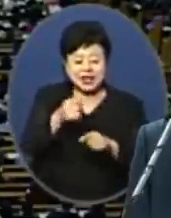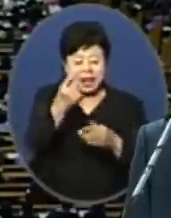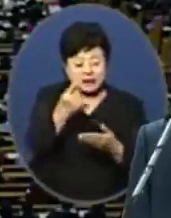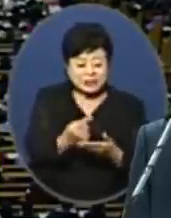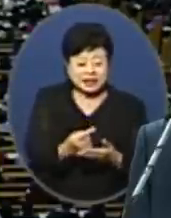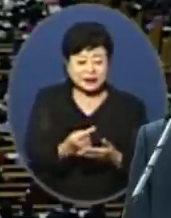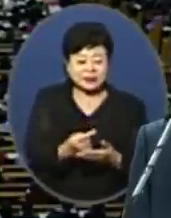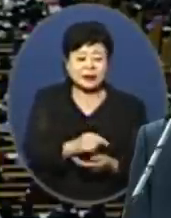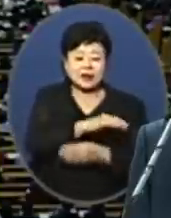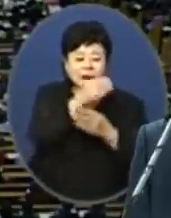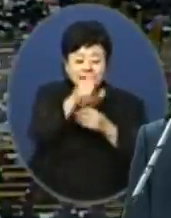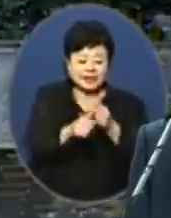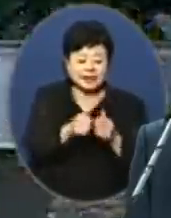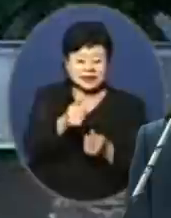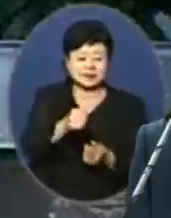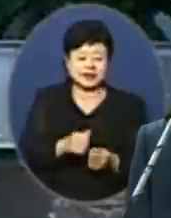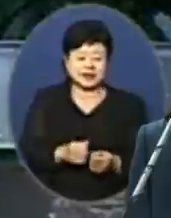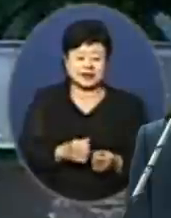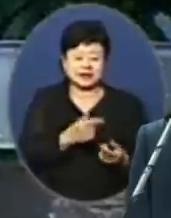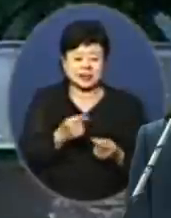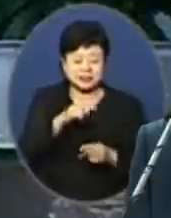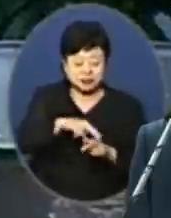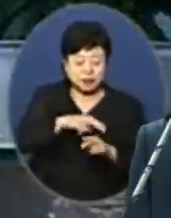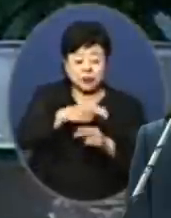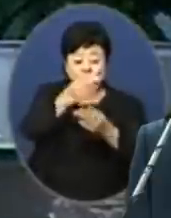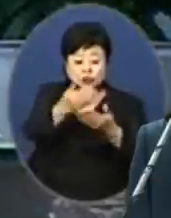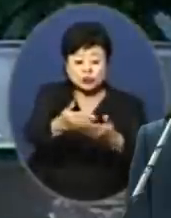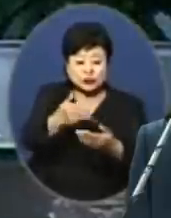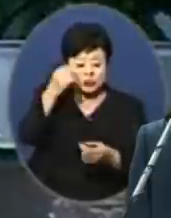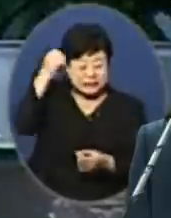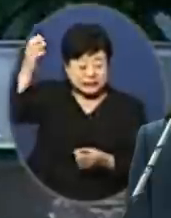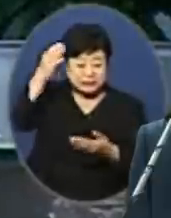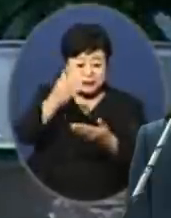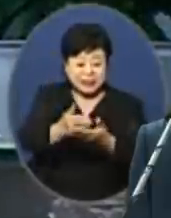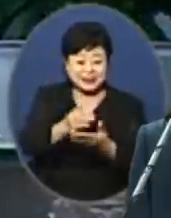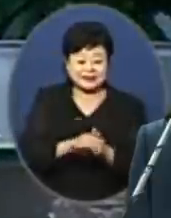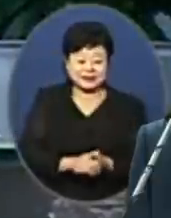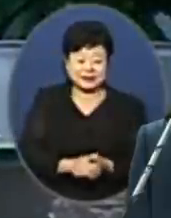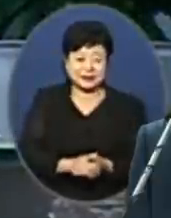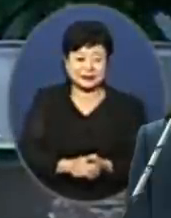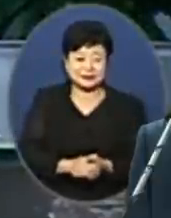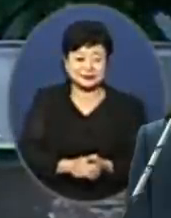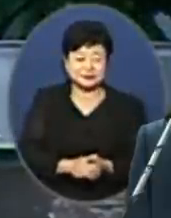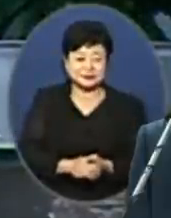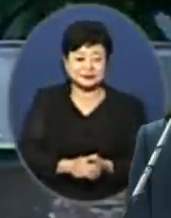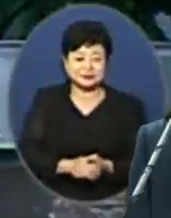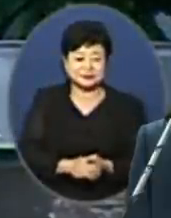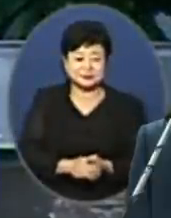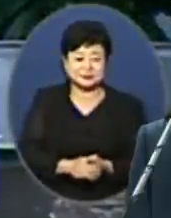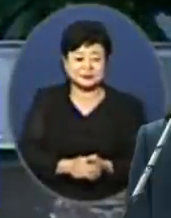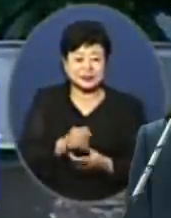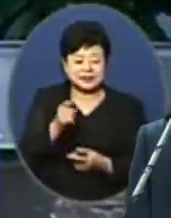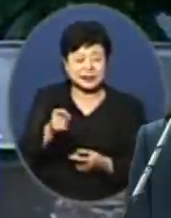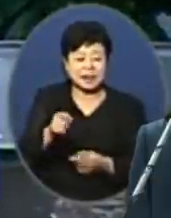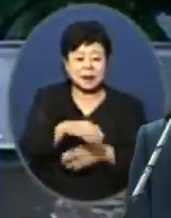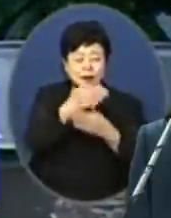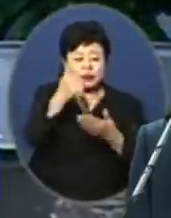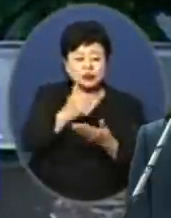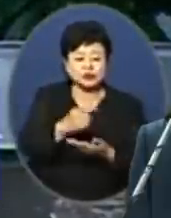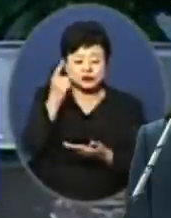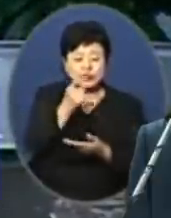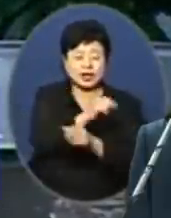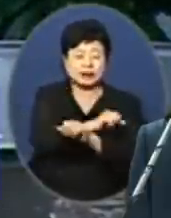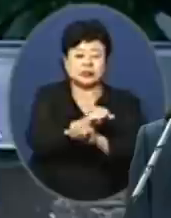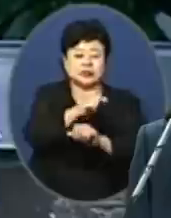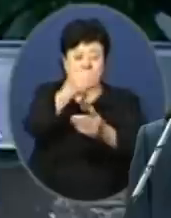사람은 하나님이 이러한 선물을 주는 것을 잊지 말아야 된다는 것입니다. 우리 다 같이 읽어보십시다. 그가